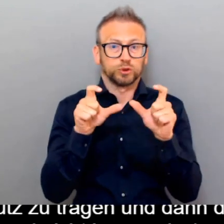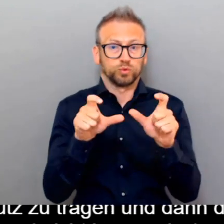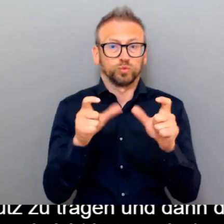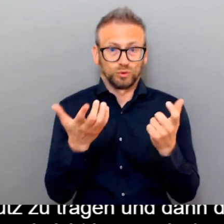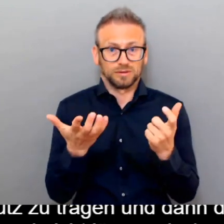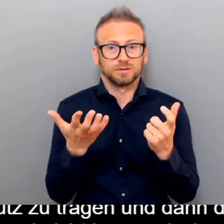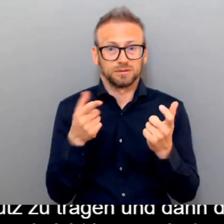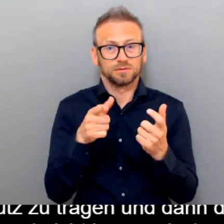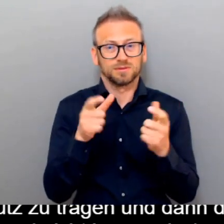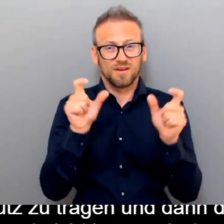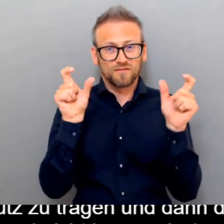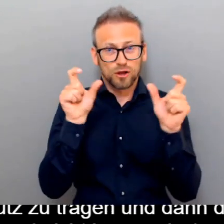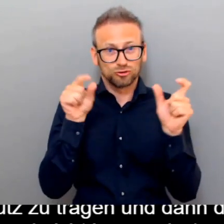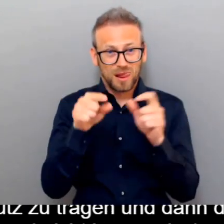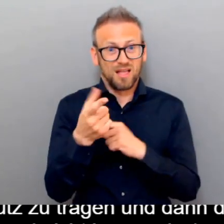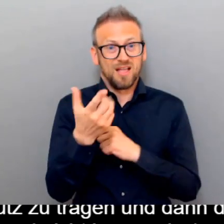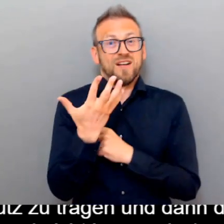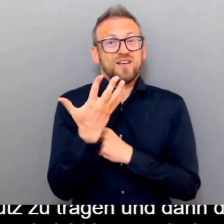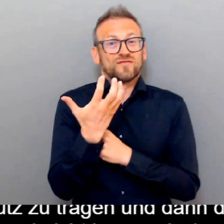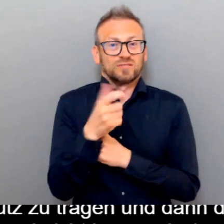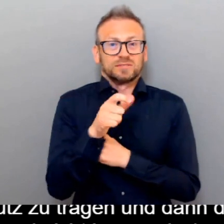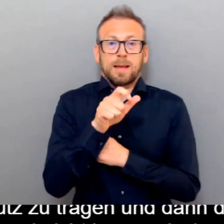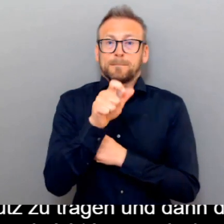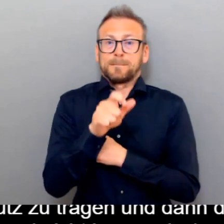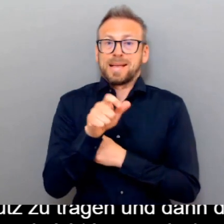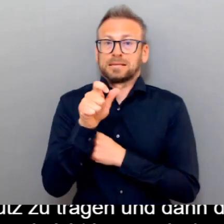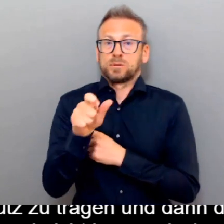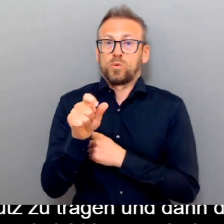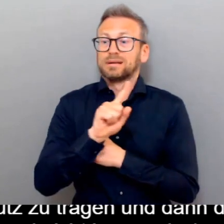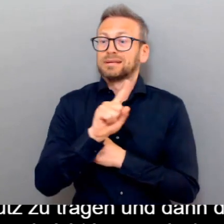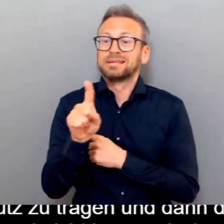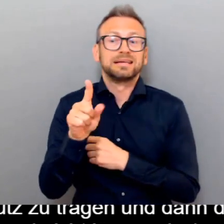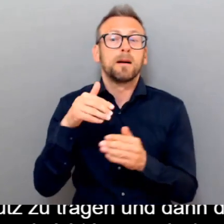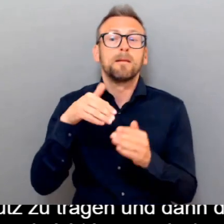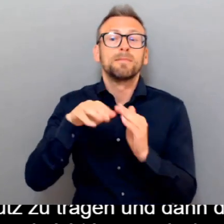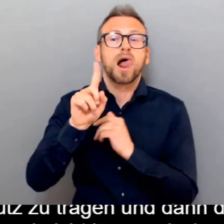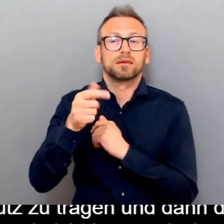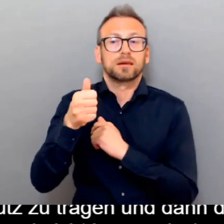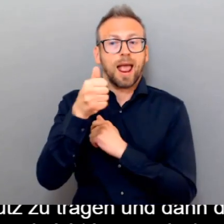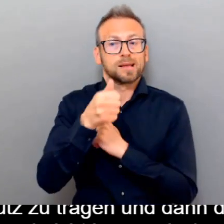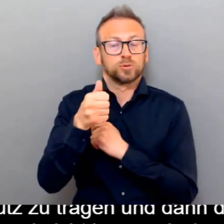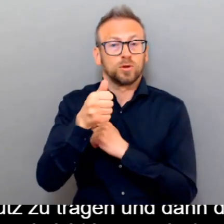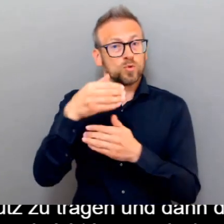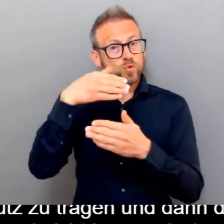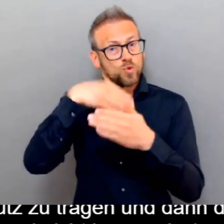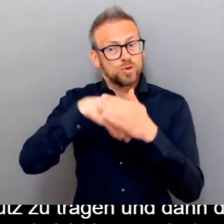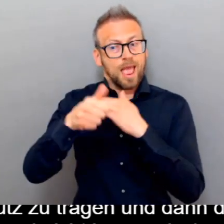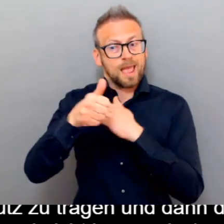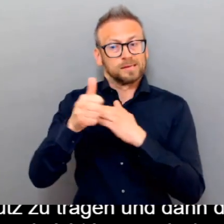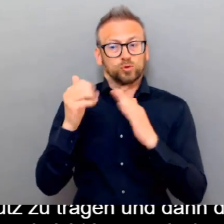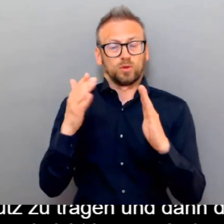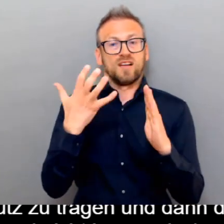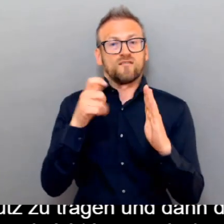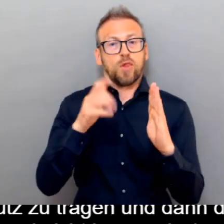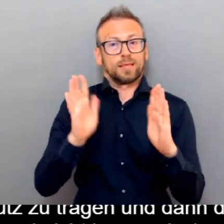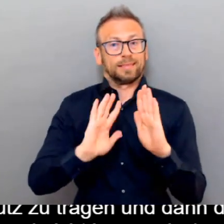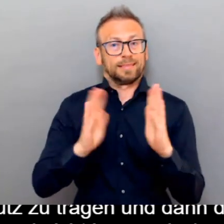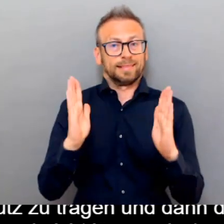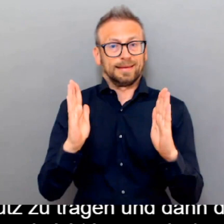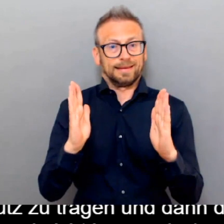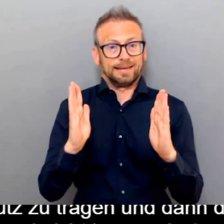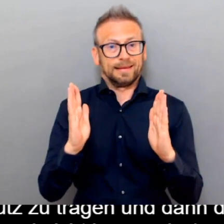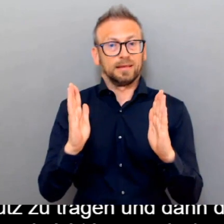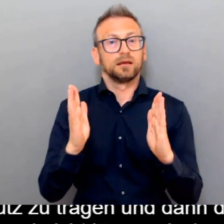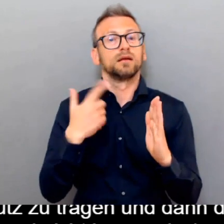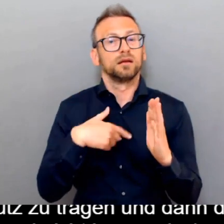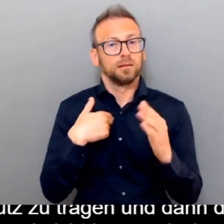Infektionsschutzgedanke betrifft, das auch nicht beachtet wurde. Zum Teil ganz absichtlich, weil man eben diese